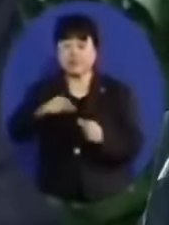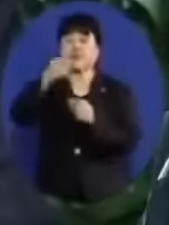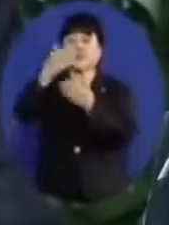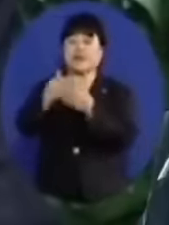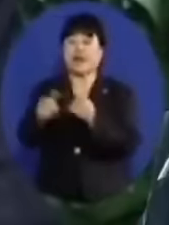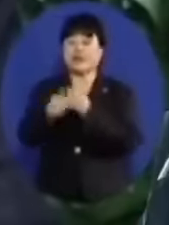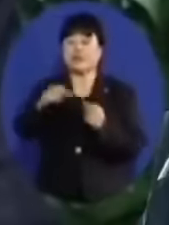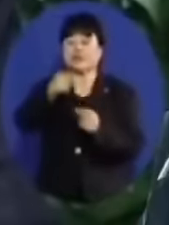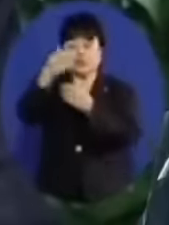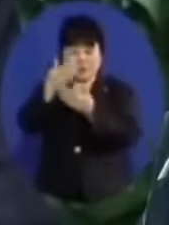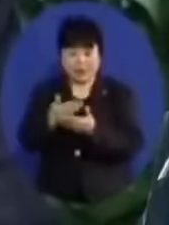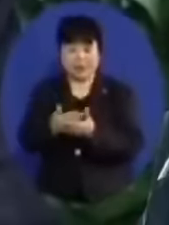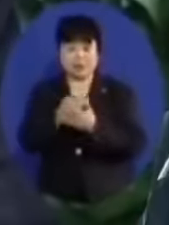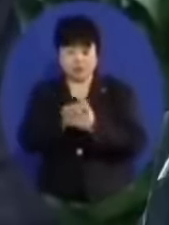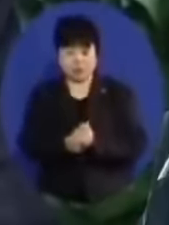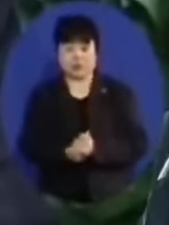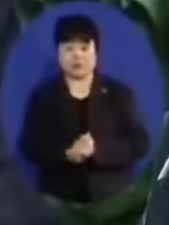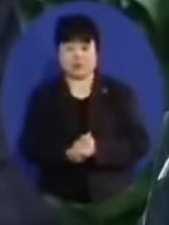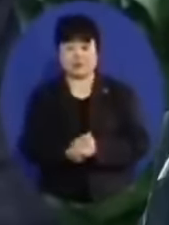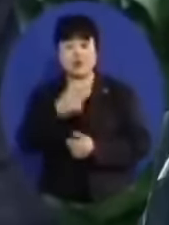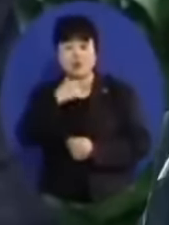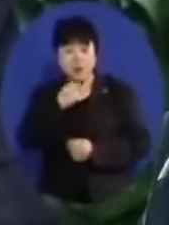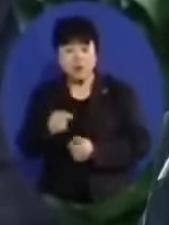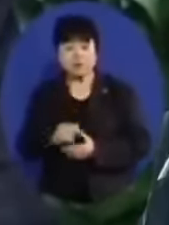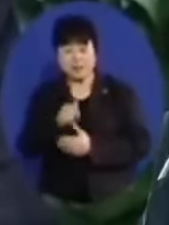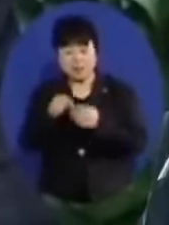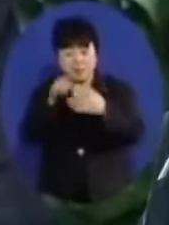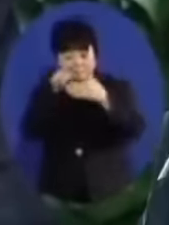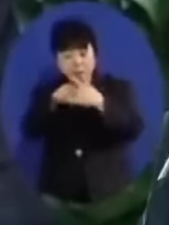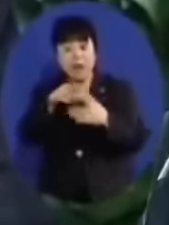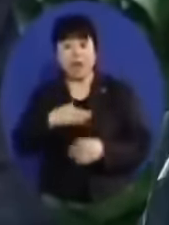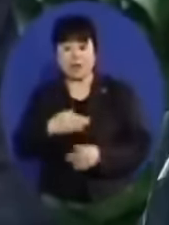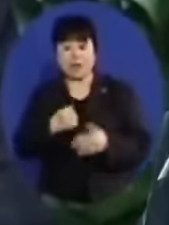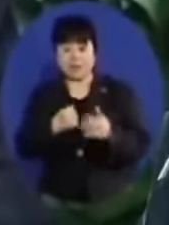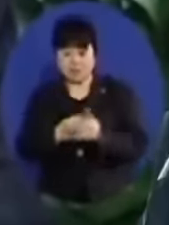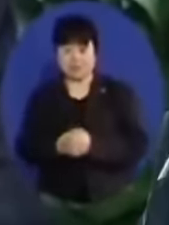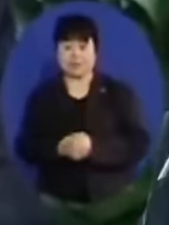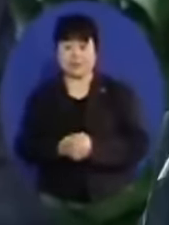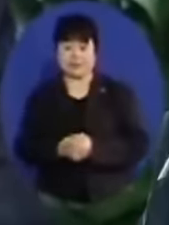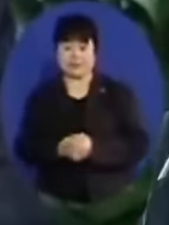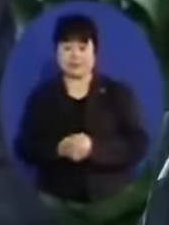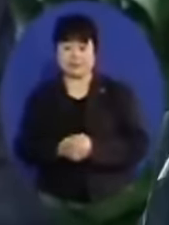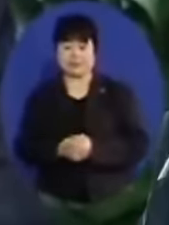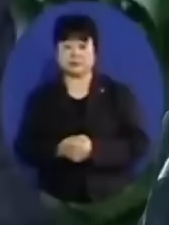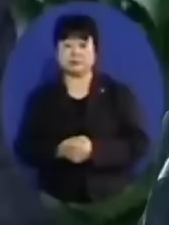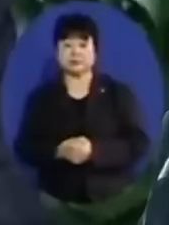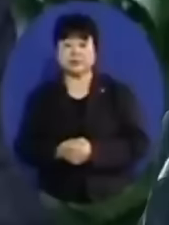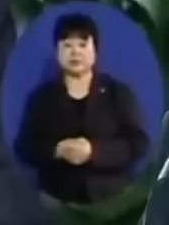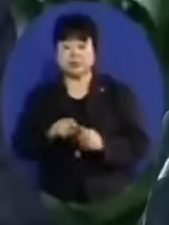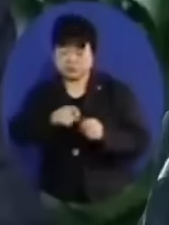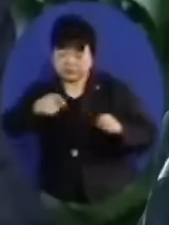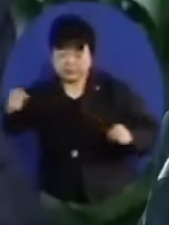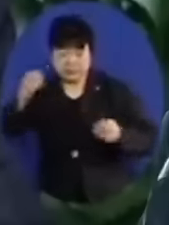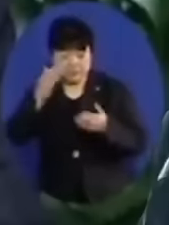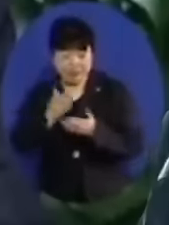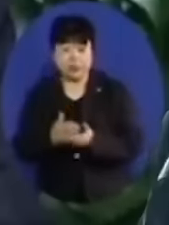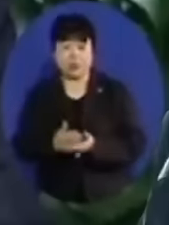왜? 여러분이 남편 구원하기를 원하는 것 하나님 미리 다 알고 계세요. 거기에다 문자 붙이려고 하지 말고